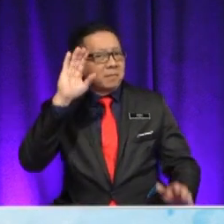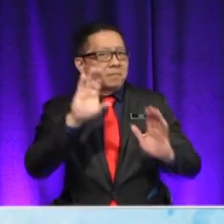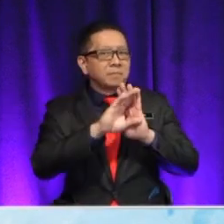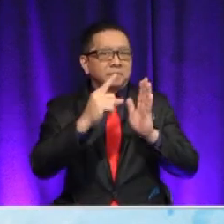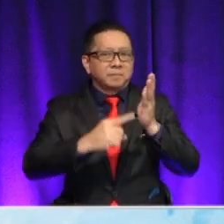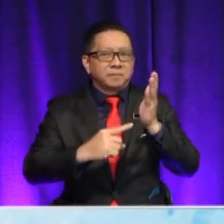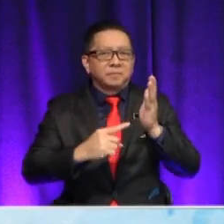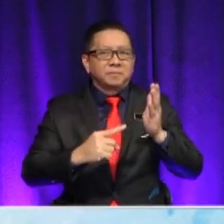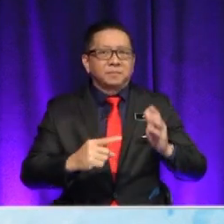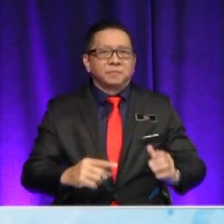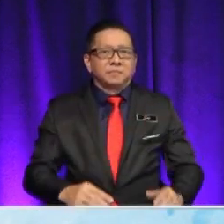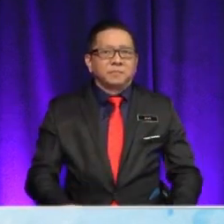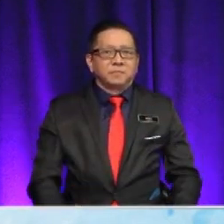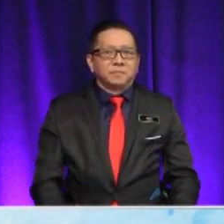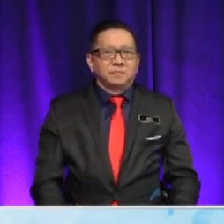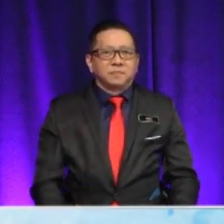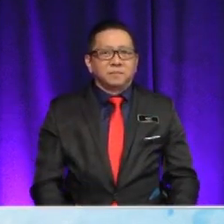apa? Gambar?